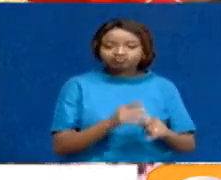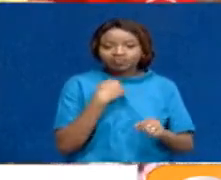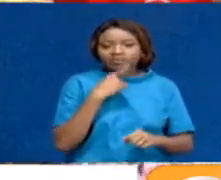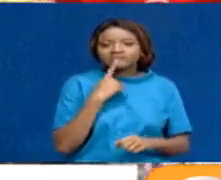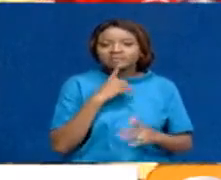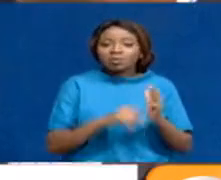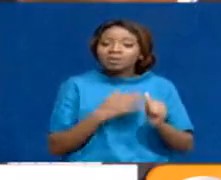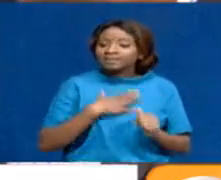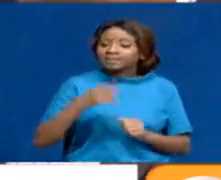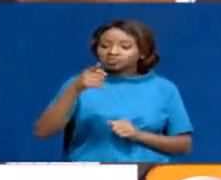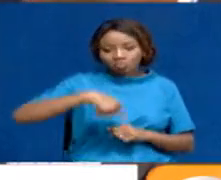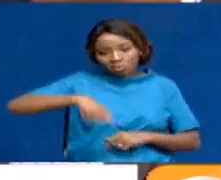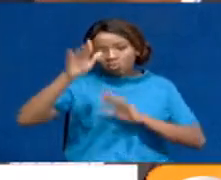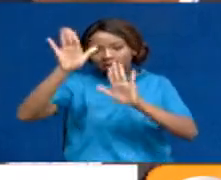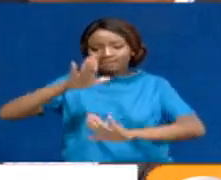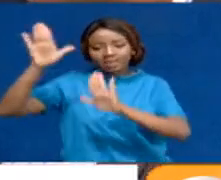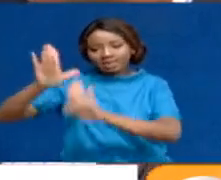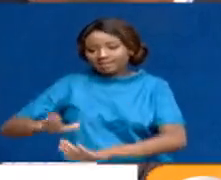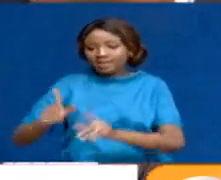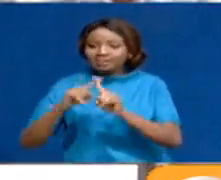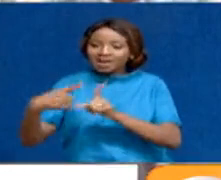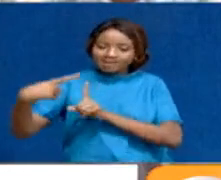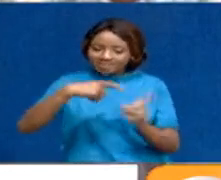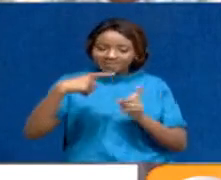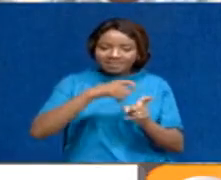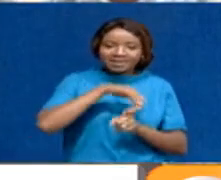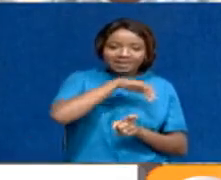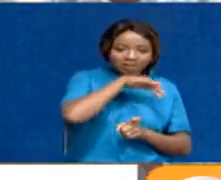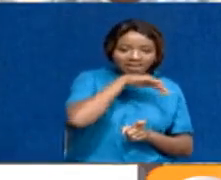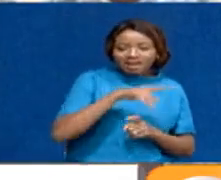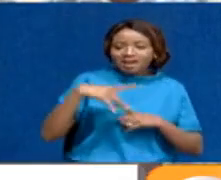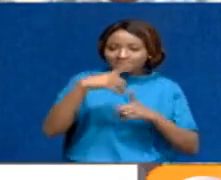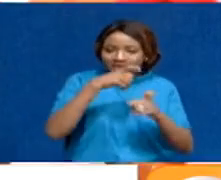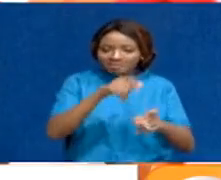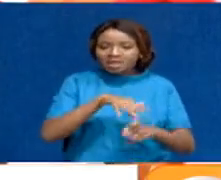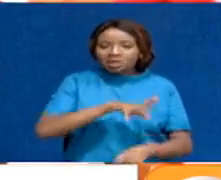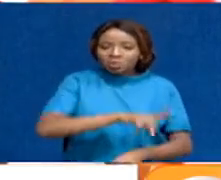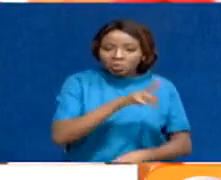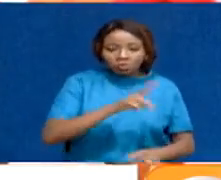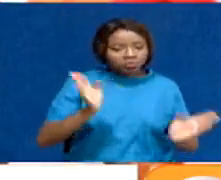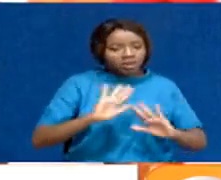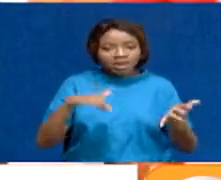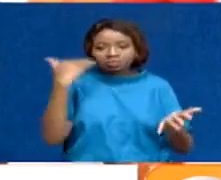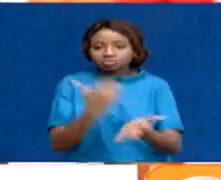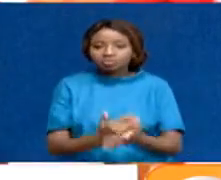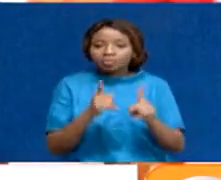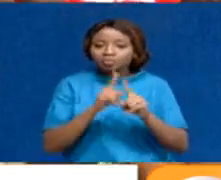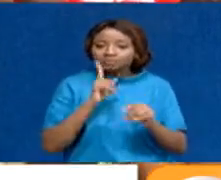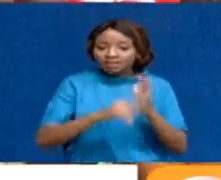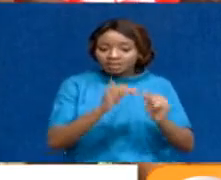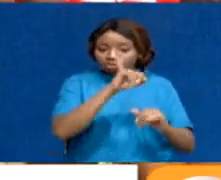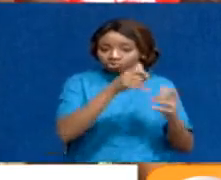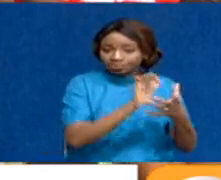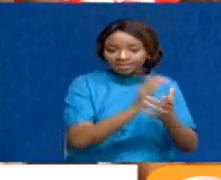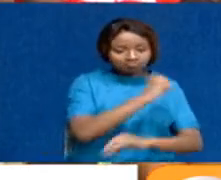kusitisha matamshi yanayomlenga Rais Kenyatta na kinara wa ODM Raila Odinga. Viongozi hao pia wakisema kuwa chama cha Jubilee kiko imara na kwamba